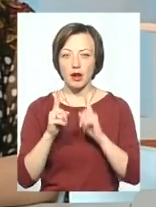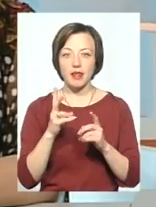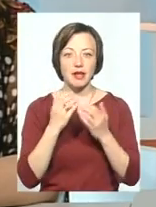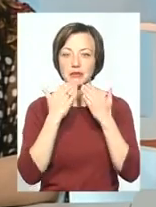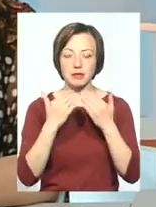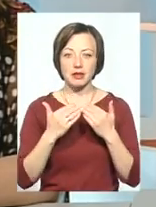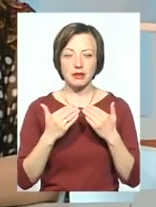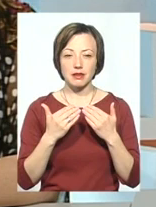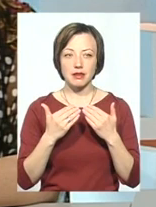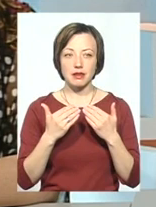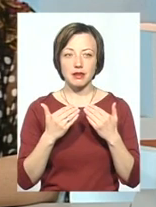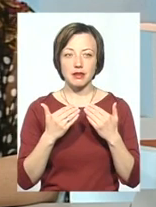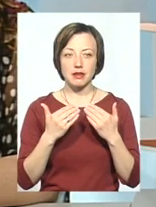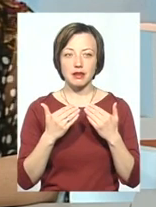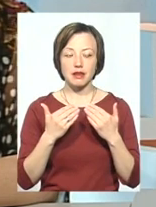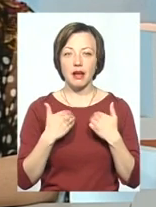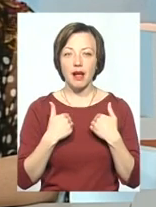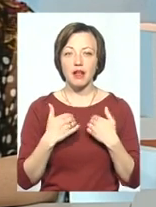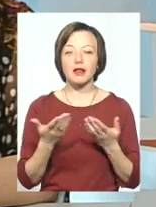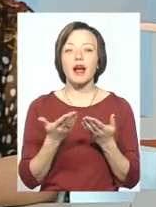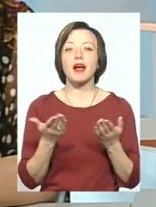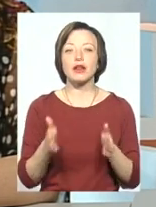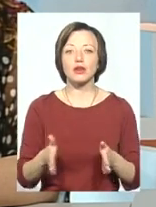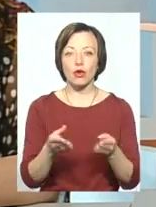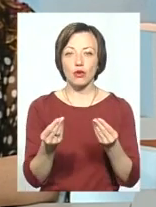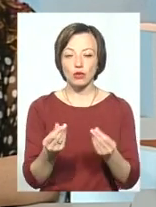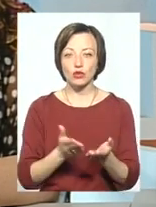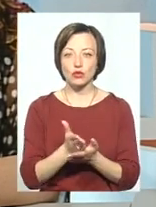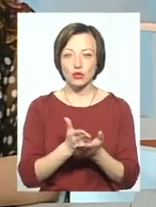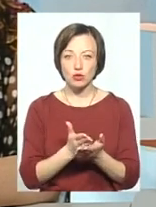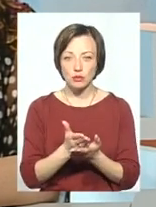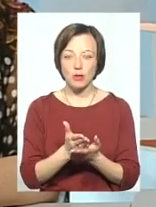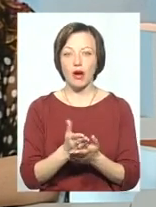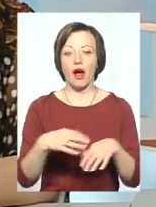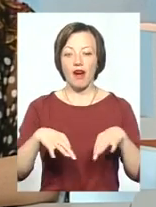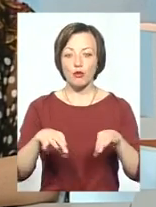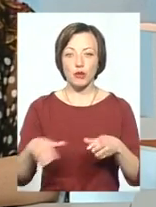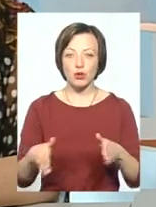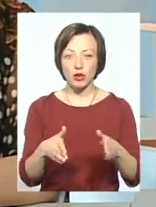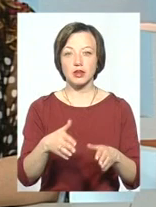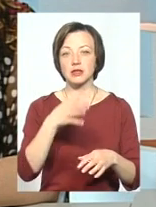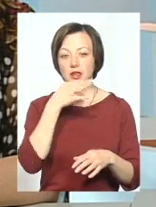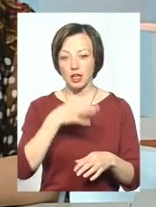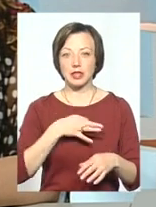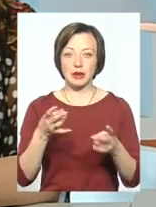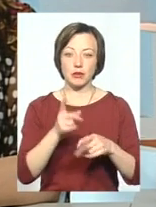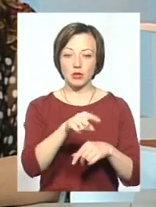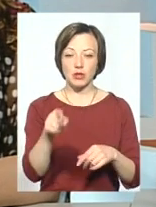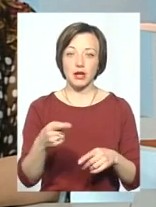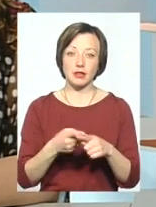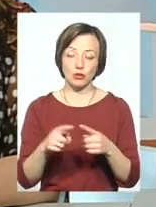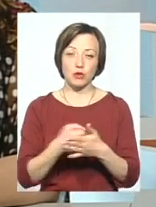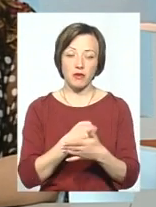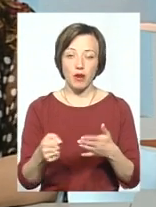спитали ні одного, куди вам потрібно, на які дороги кошти. Служба автомобільних доріг сама подає і каже: "Нам потрібно туда". На сьогоднішній день цими зверненнями ми